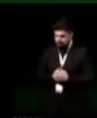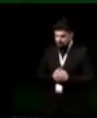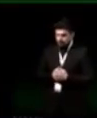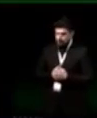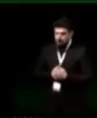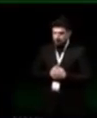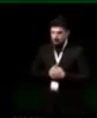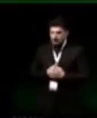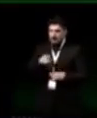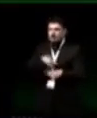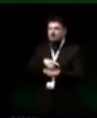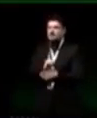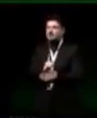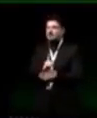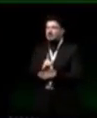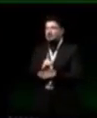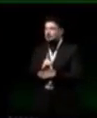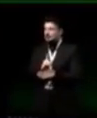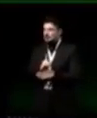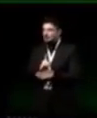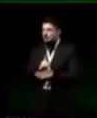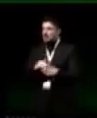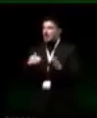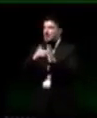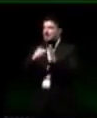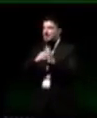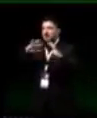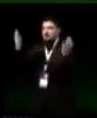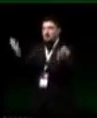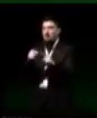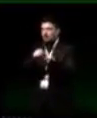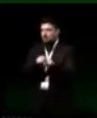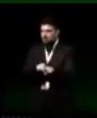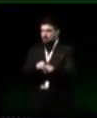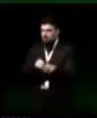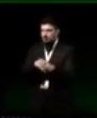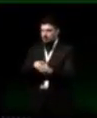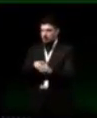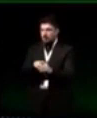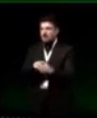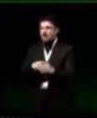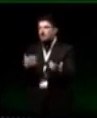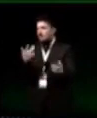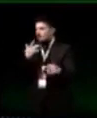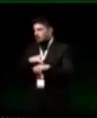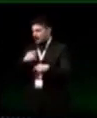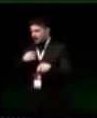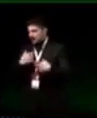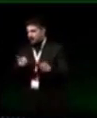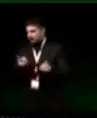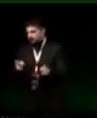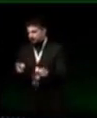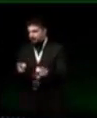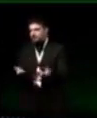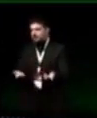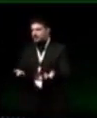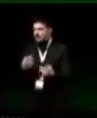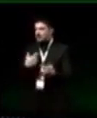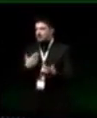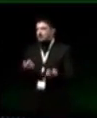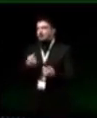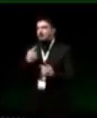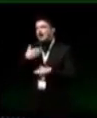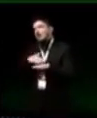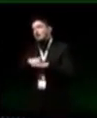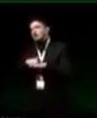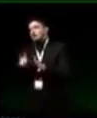Il PD ha una casa nel mondo. Tocca a me fare questa parte, ma è una parte che nella mia